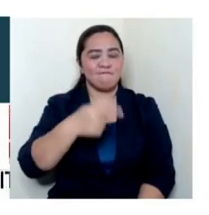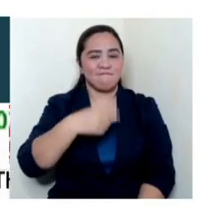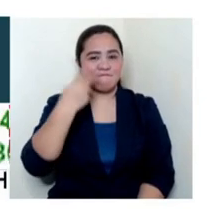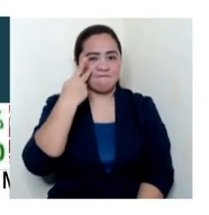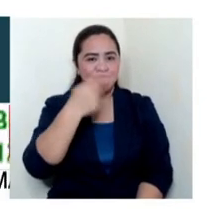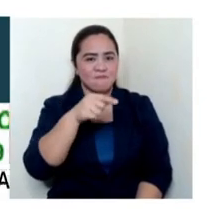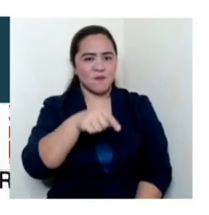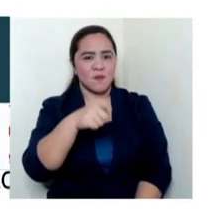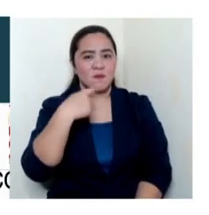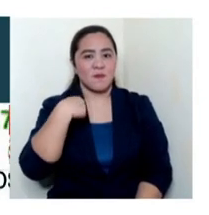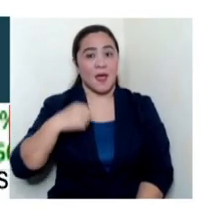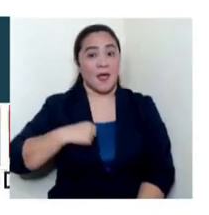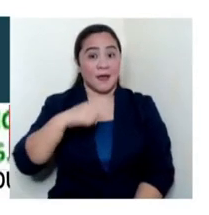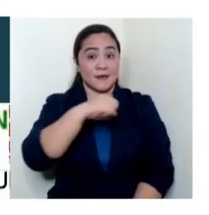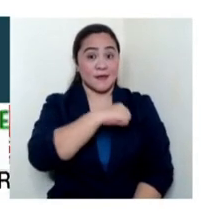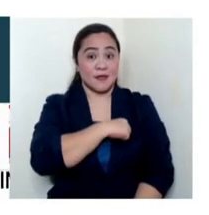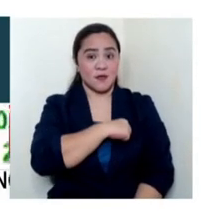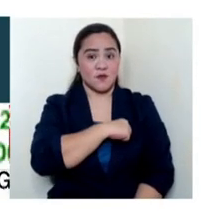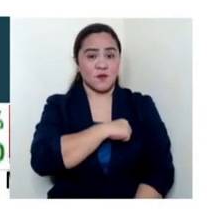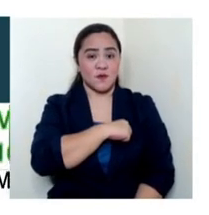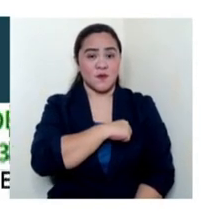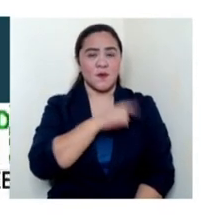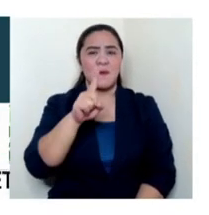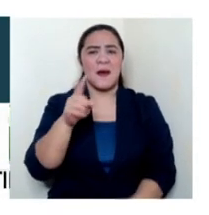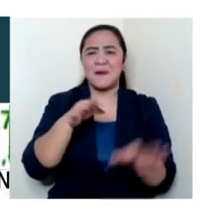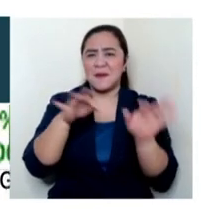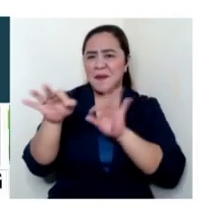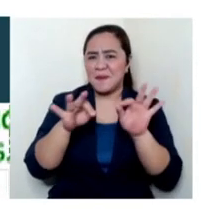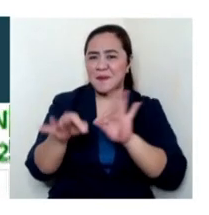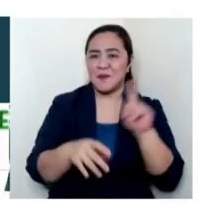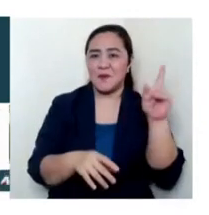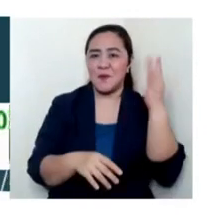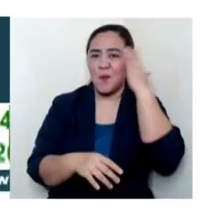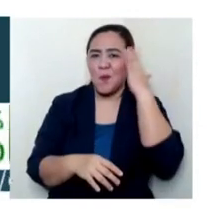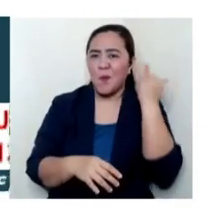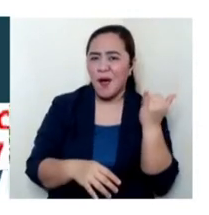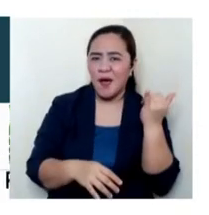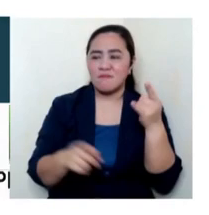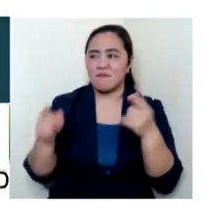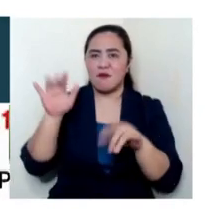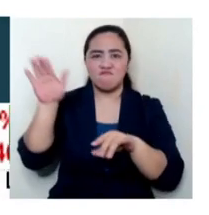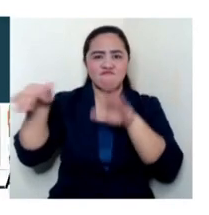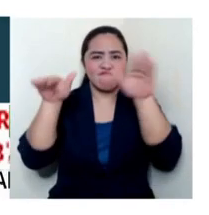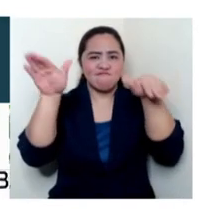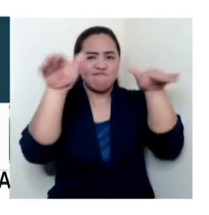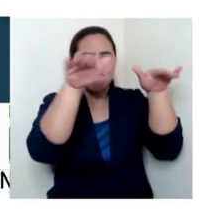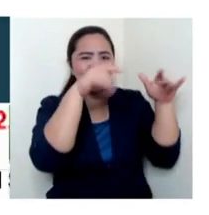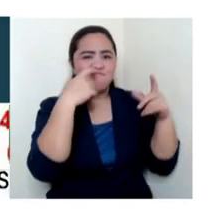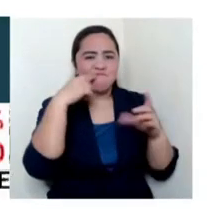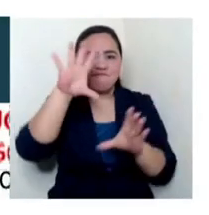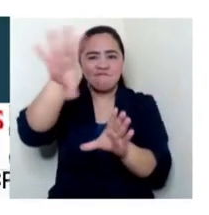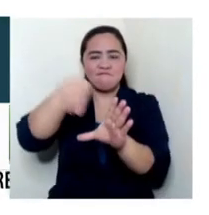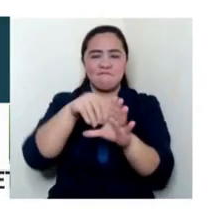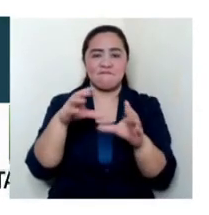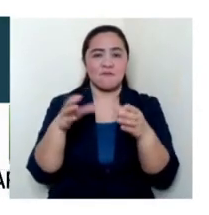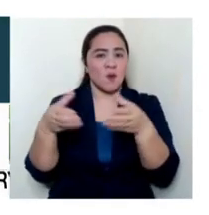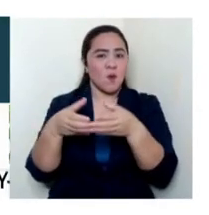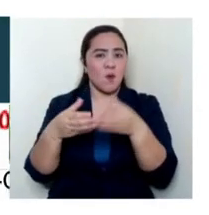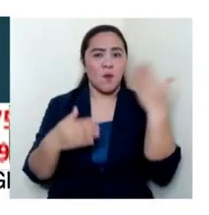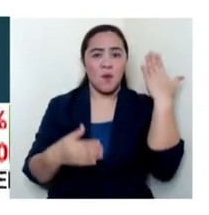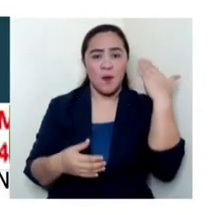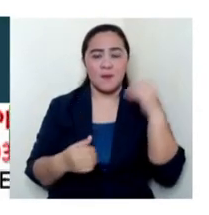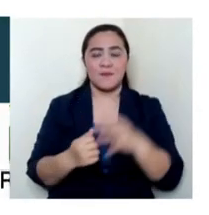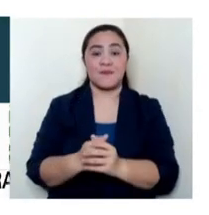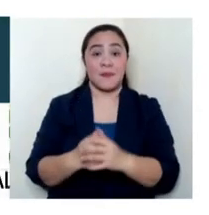sought-after senatorial candidates. What's your explanation for that? Why do you think they want you on their slate? Sa